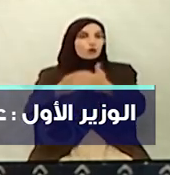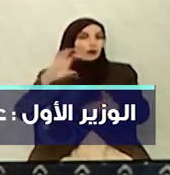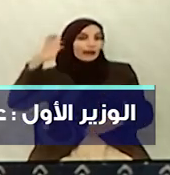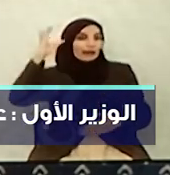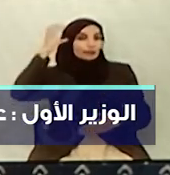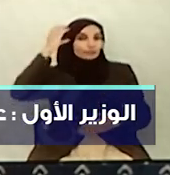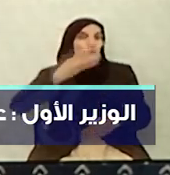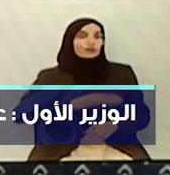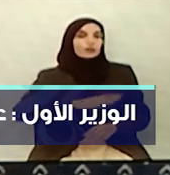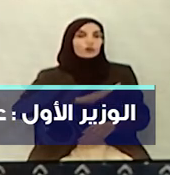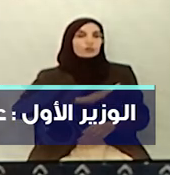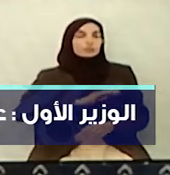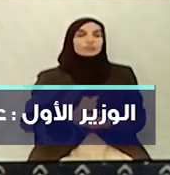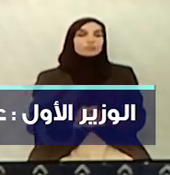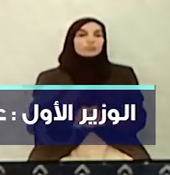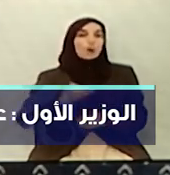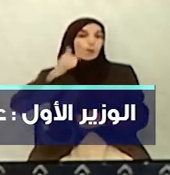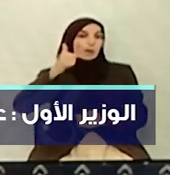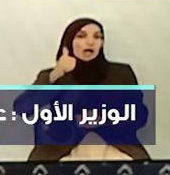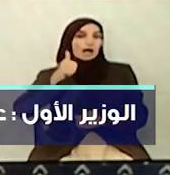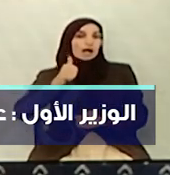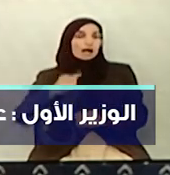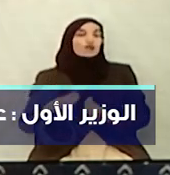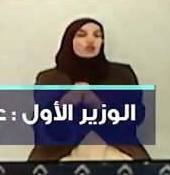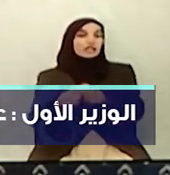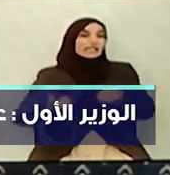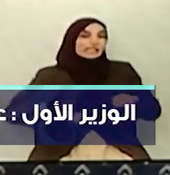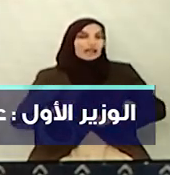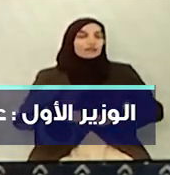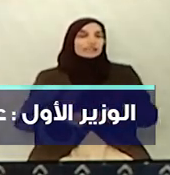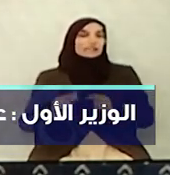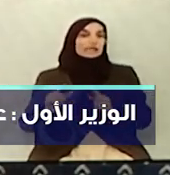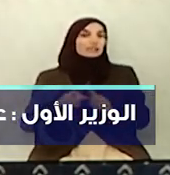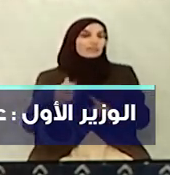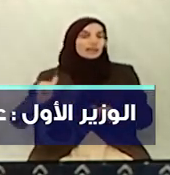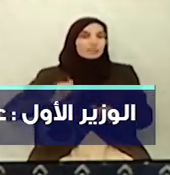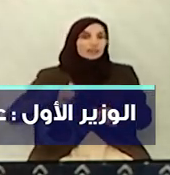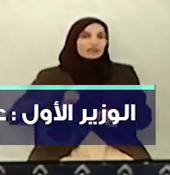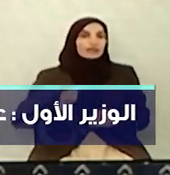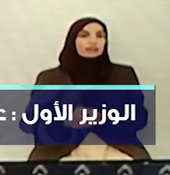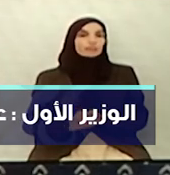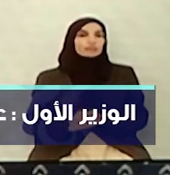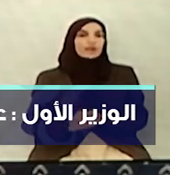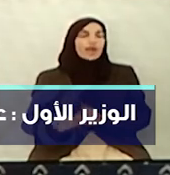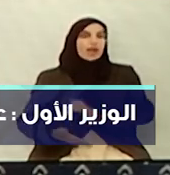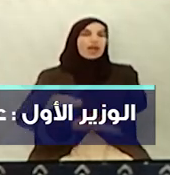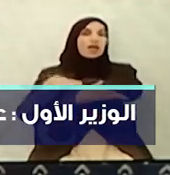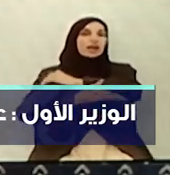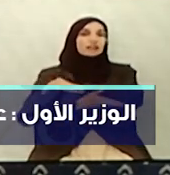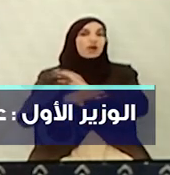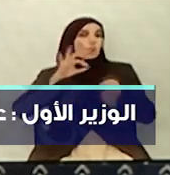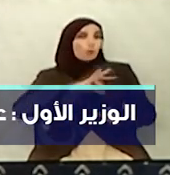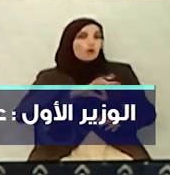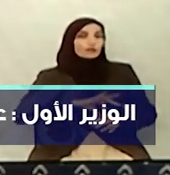خلالها إلى مقدمي الخدمات من القطاع الخاص من أجل تمويل وإدارة واستغلال